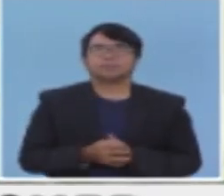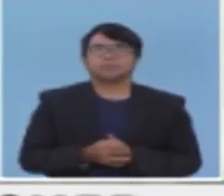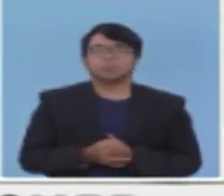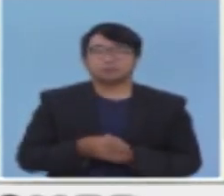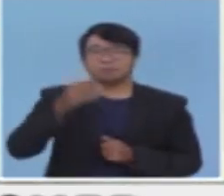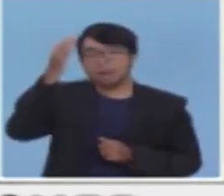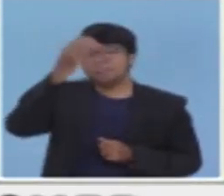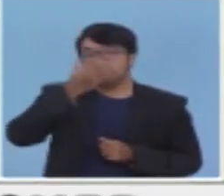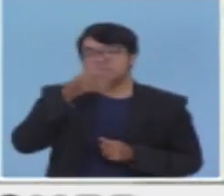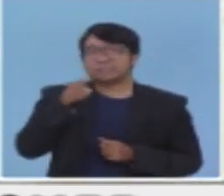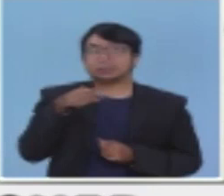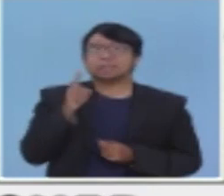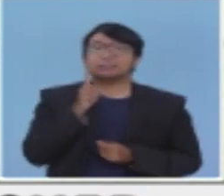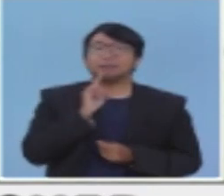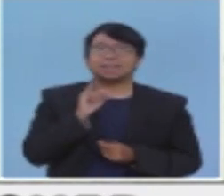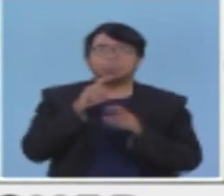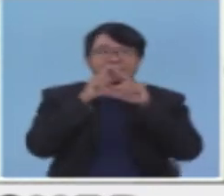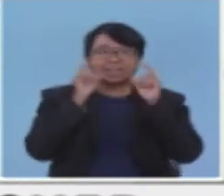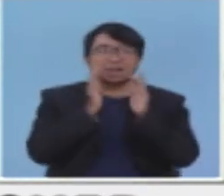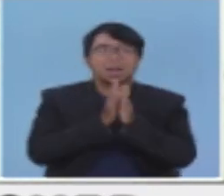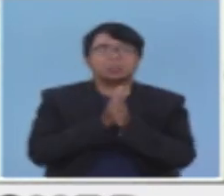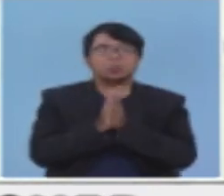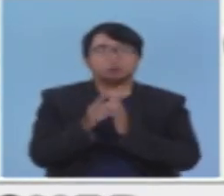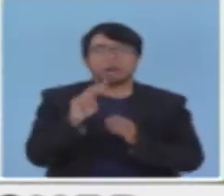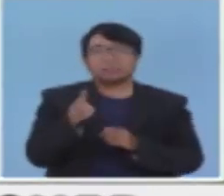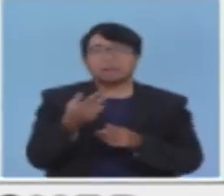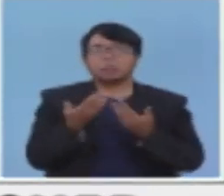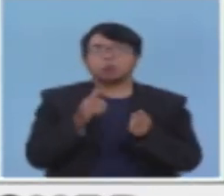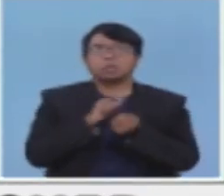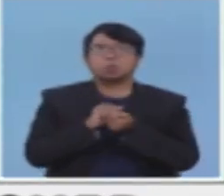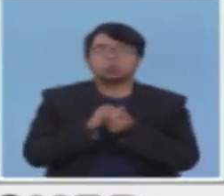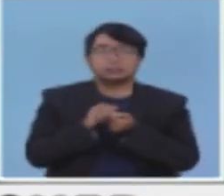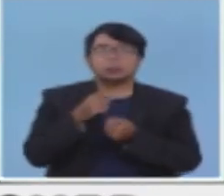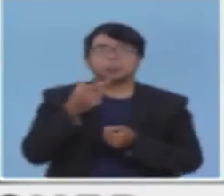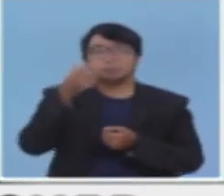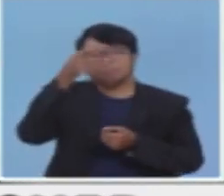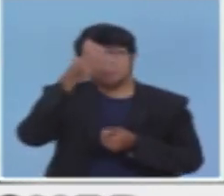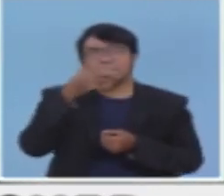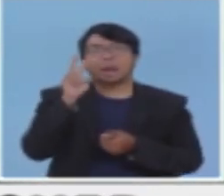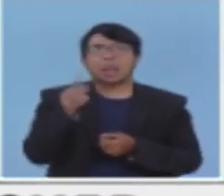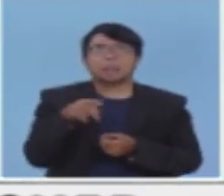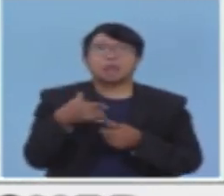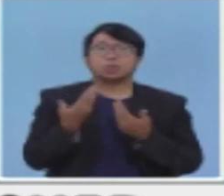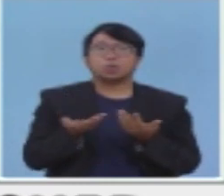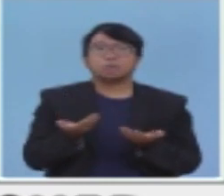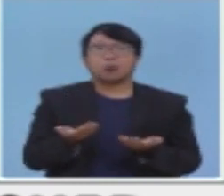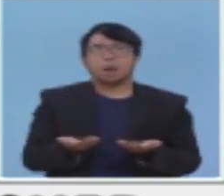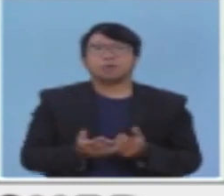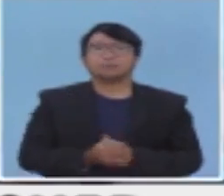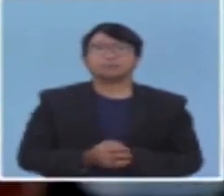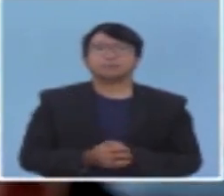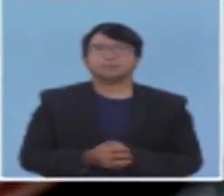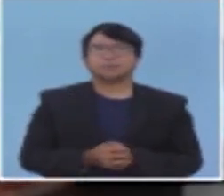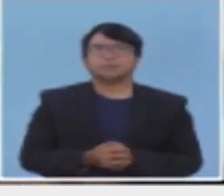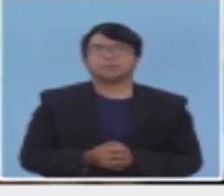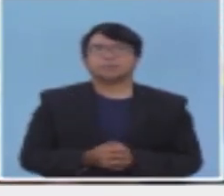pakai seperti masker atau bisa dicuci untuk kemudian bisa dipakai lagi oleh si bayi? Sifatnya sih sebenarnya face shield ini